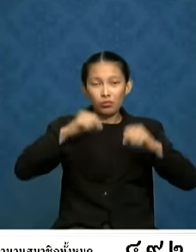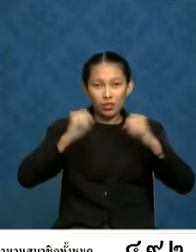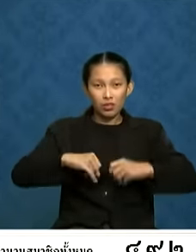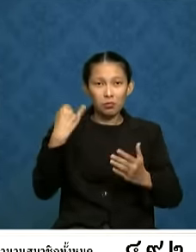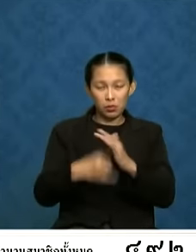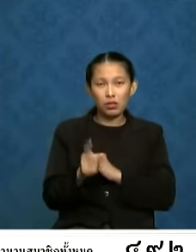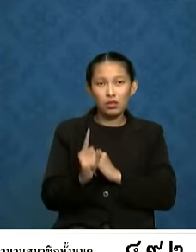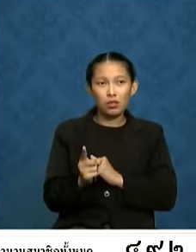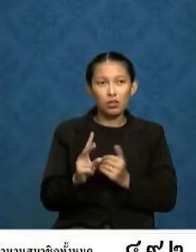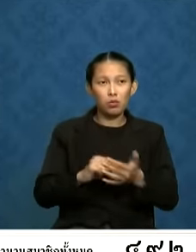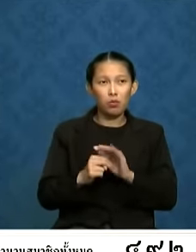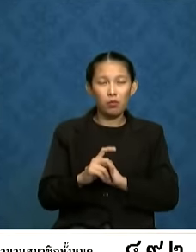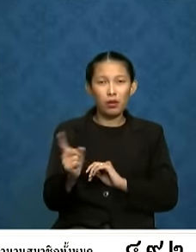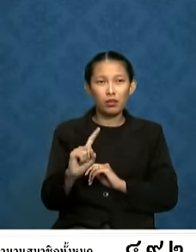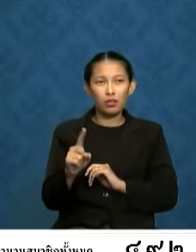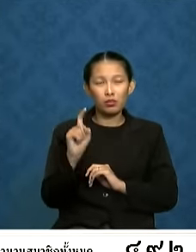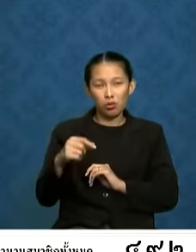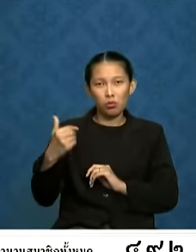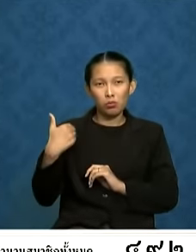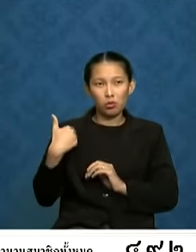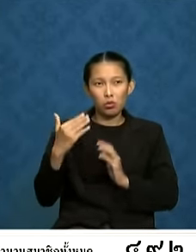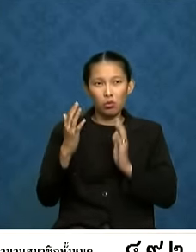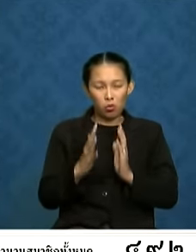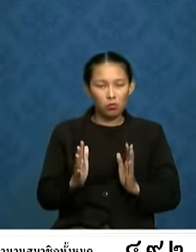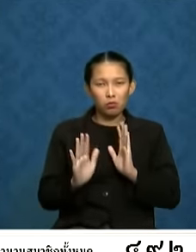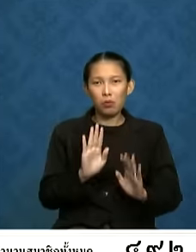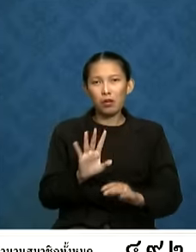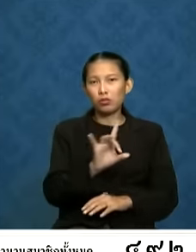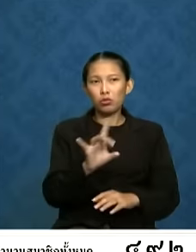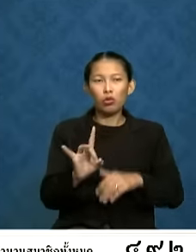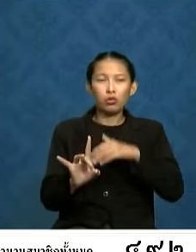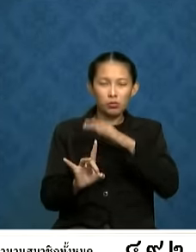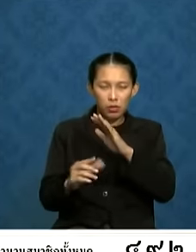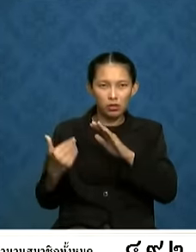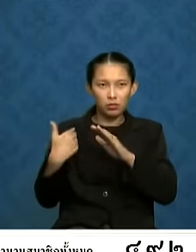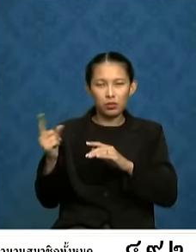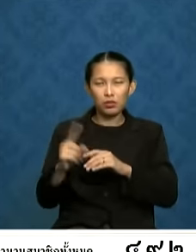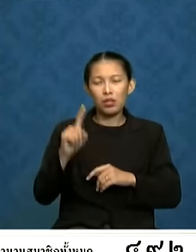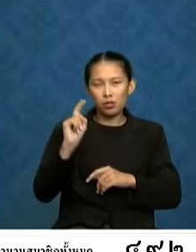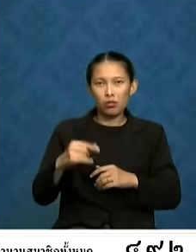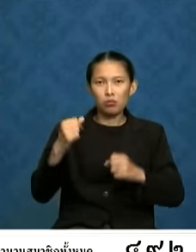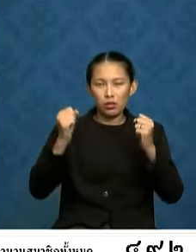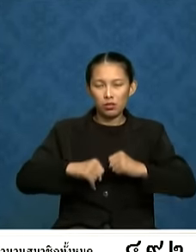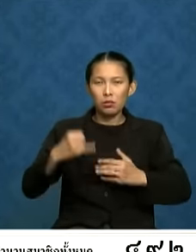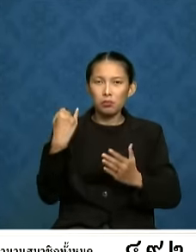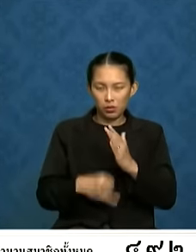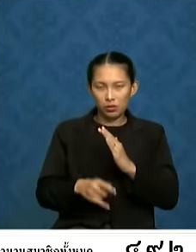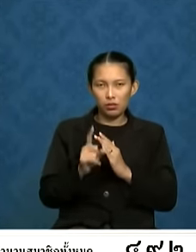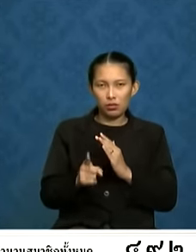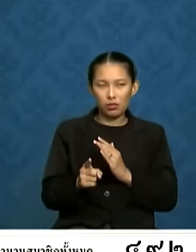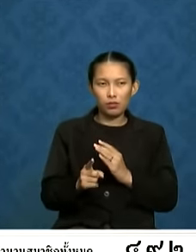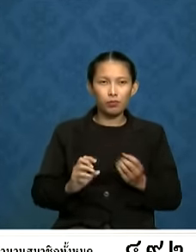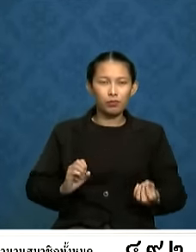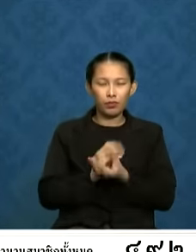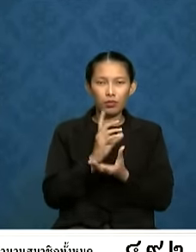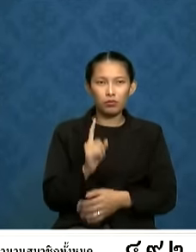ผิดนะครับผลที่ตามมาคือจะมีคนจำนวนนับร้อยฮะที่ถูกตัดสินว่ามีความผิดอย่างรุน